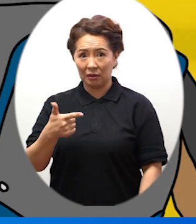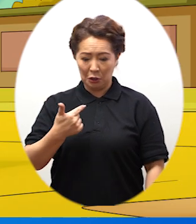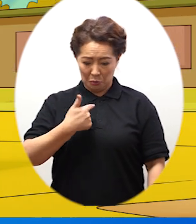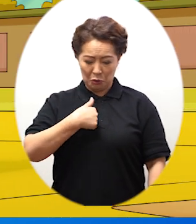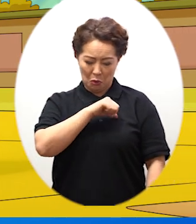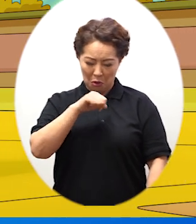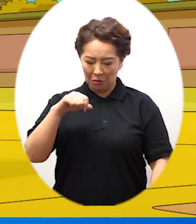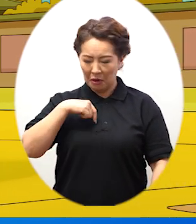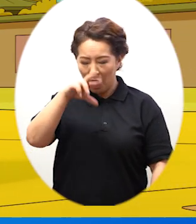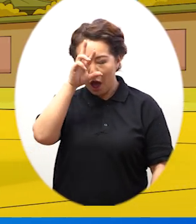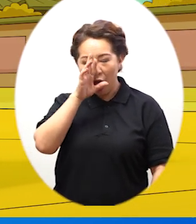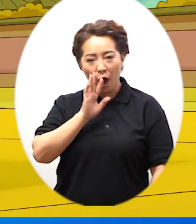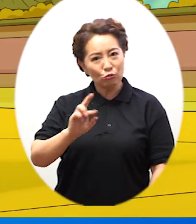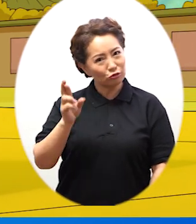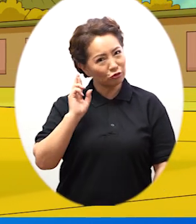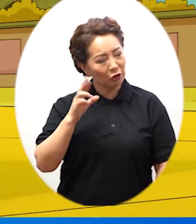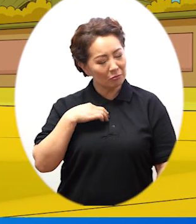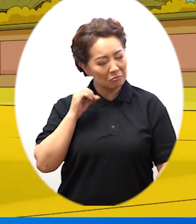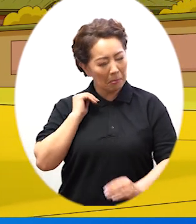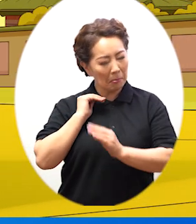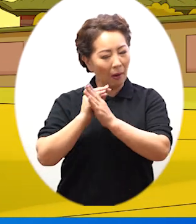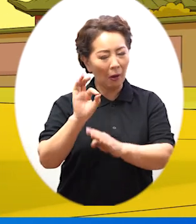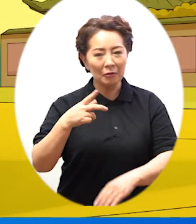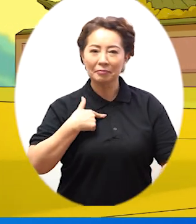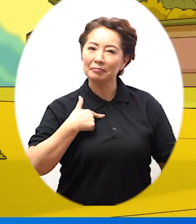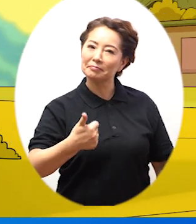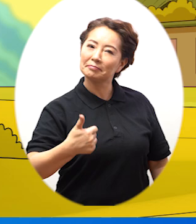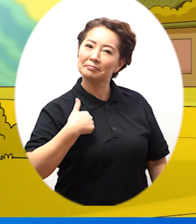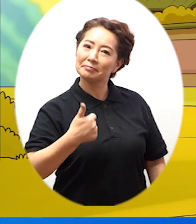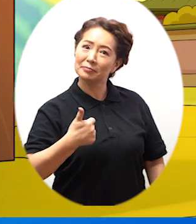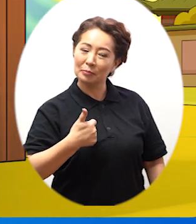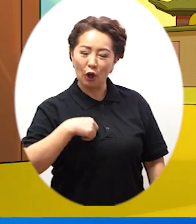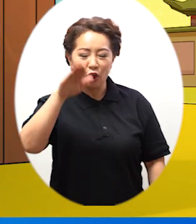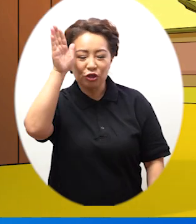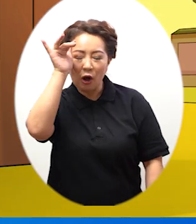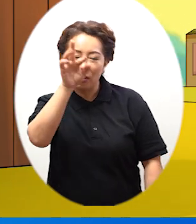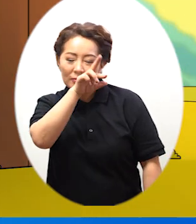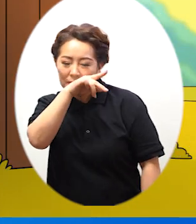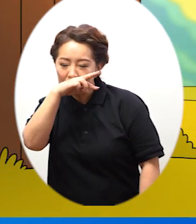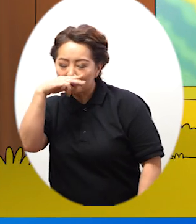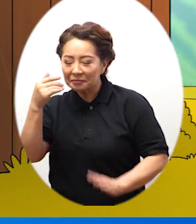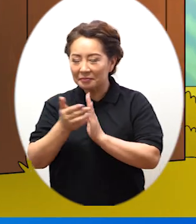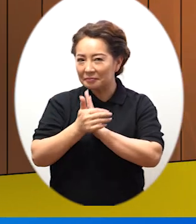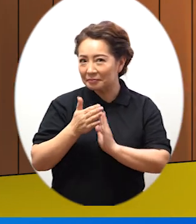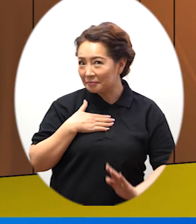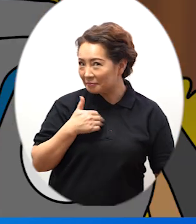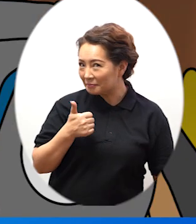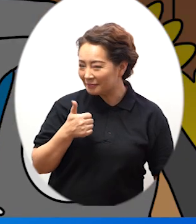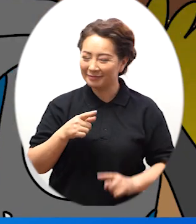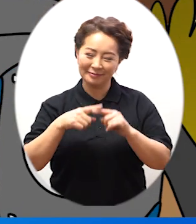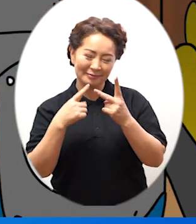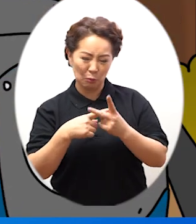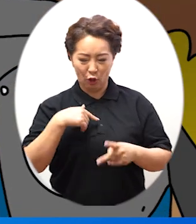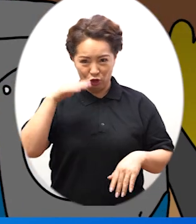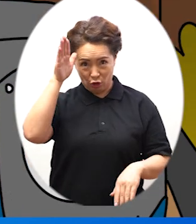доо. Гэхдээ би бүр айгүй сонио. Шууд олоод идэв шүү дээ. Энэ баг нохооны гайхалтай үнэрлэх чадвар.